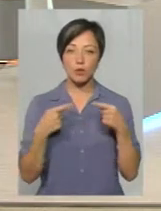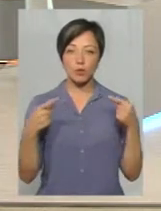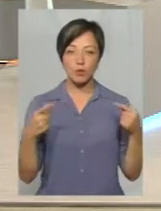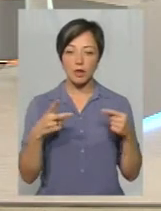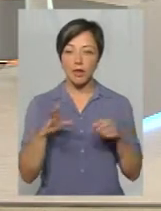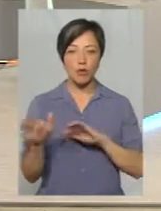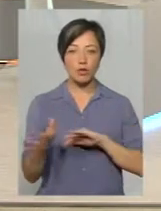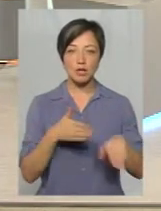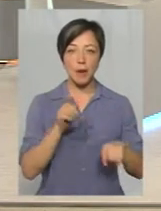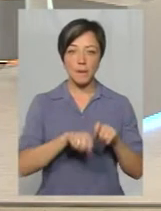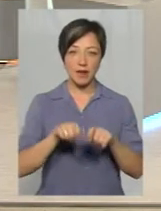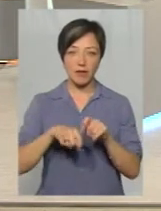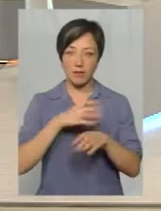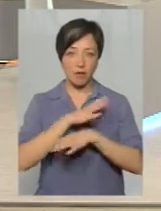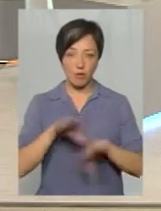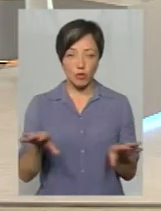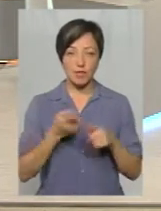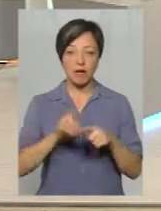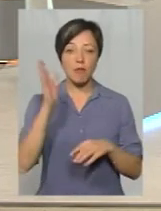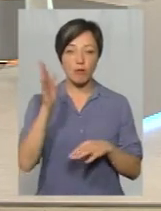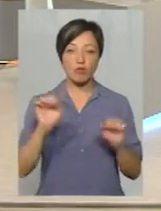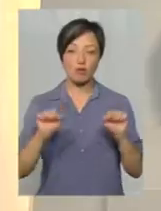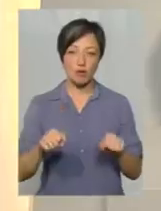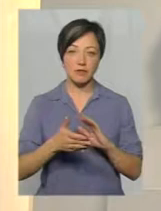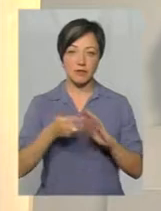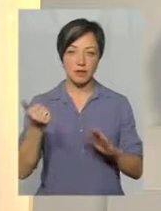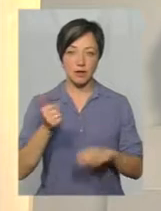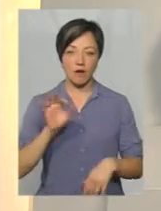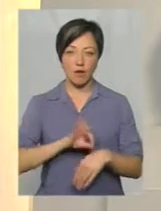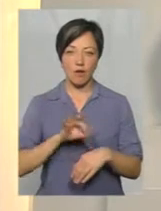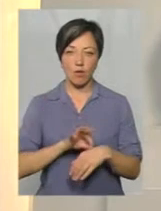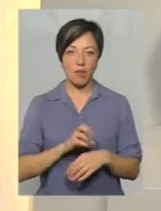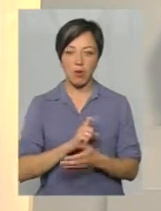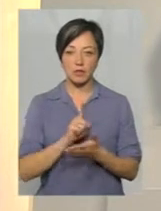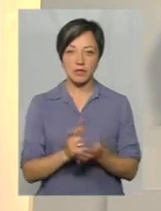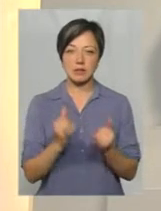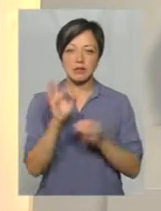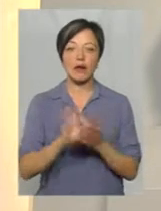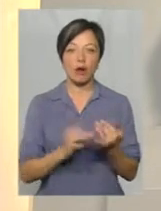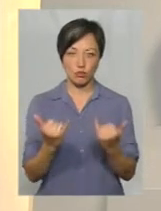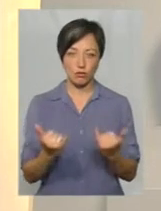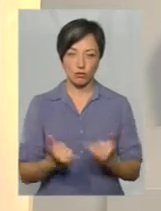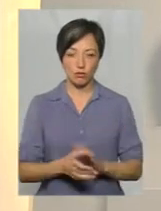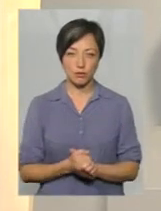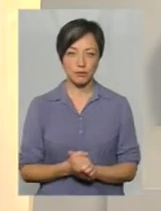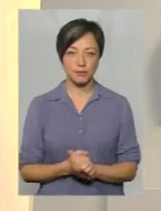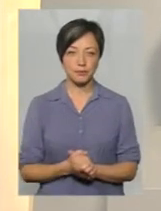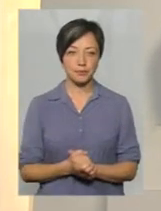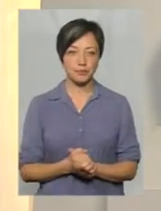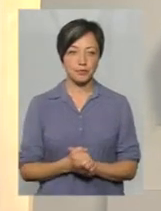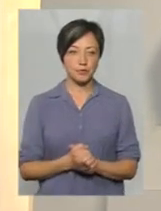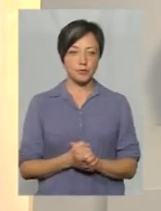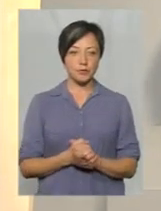пройшла санітарну перевірку. І це в майбутньому може визвати хворобу. Не обов'язково це буде зразу клініка